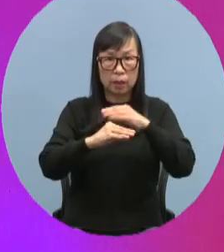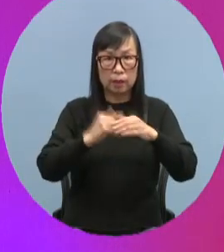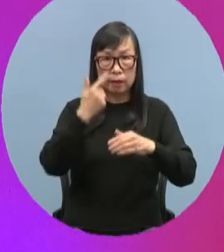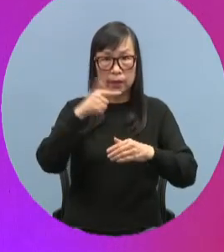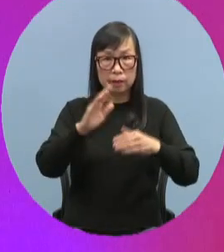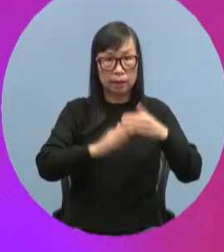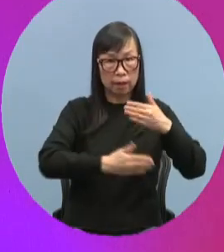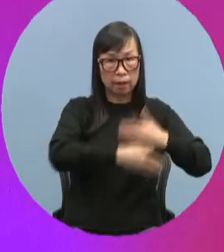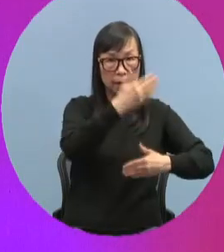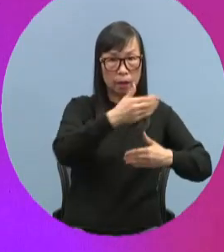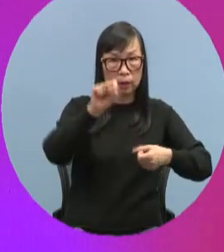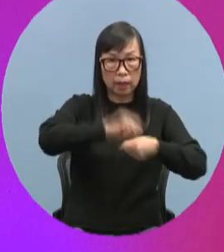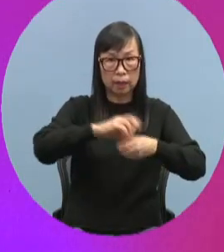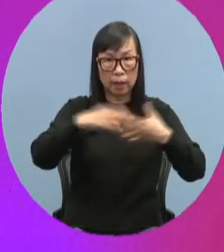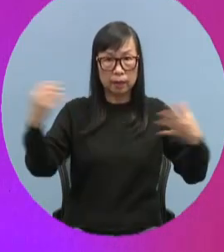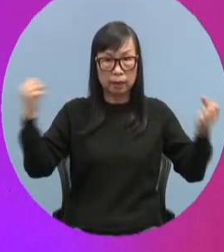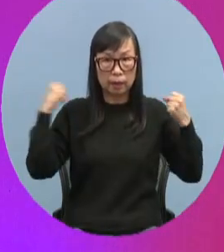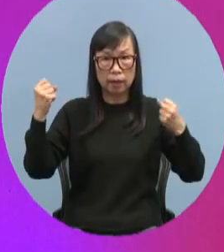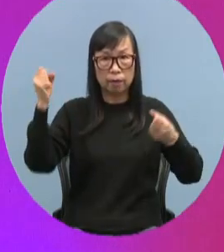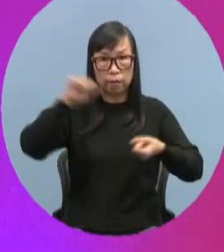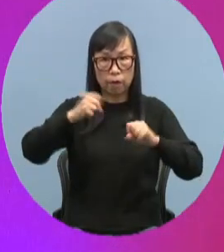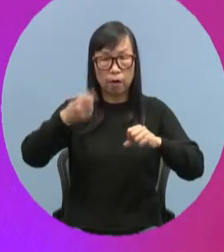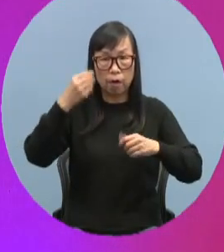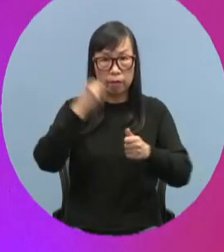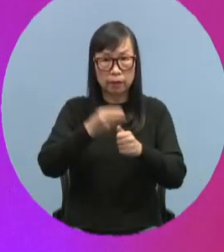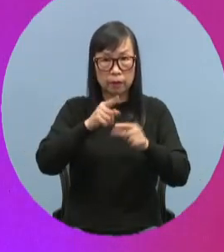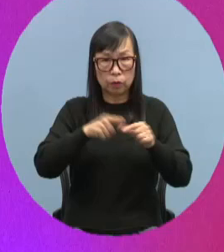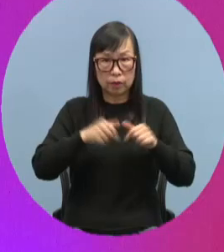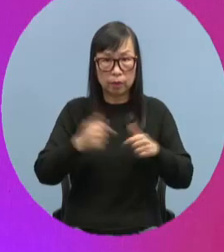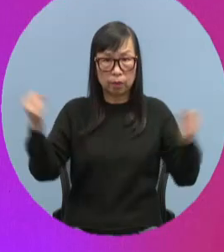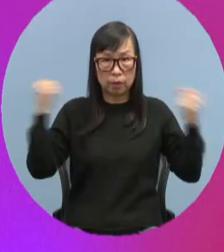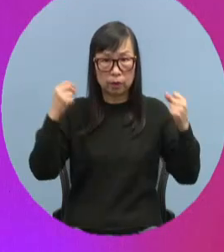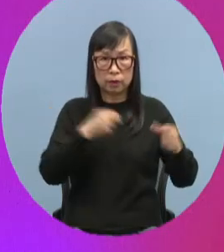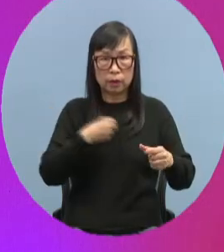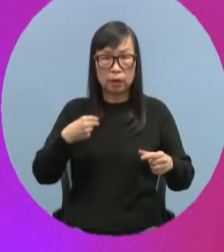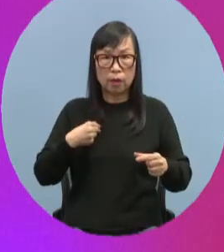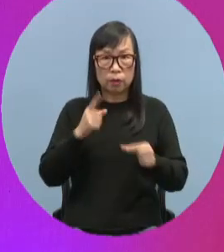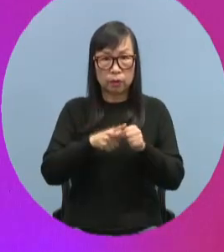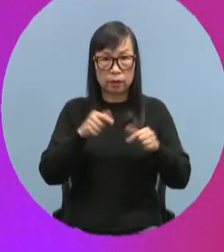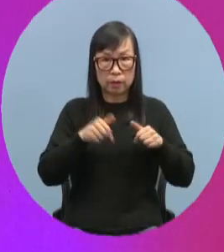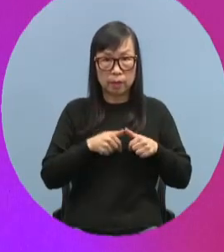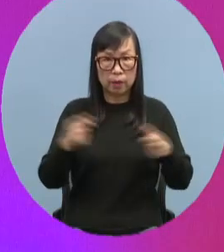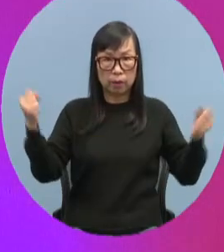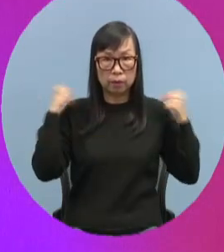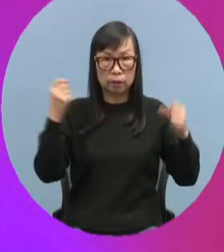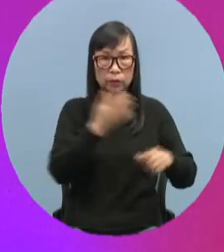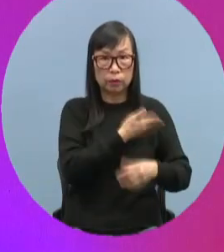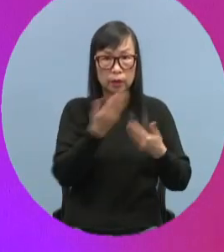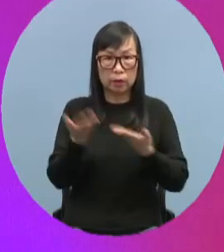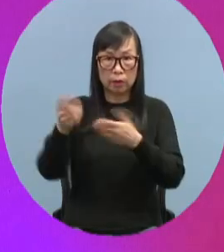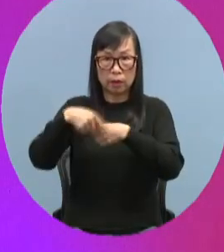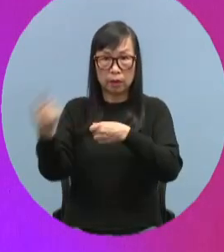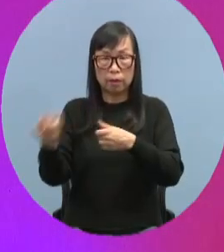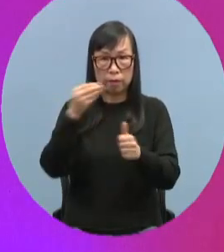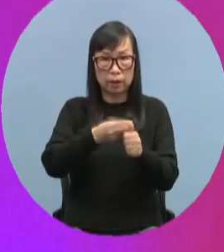樓，擴充體能科學訓練中心同埋運動醫學中心，並且為運動員提供額外的訓